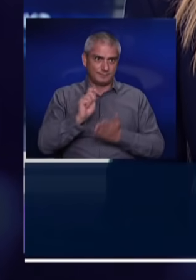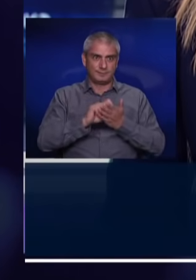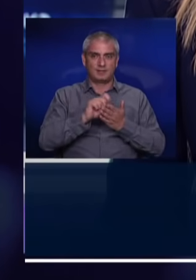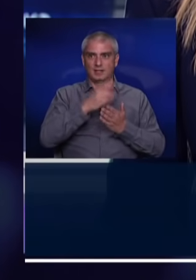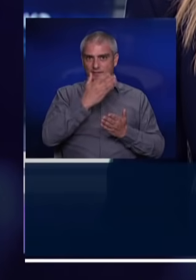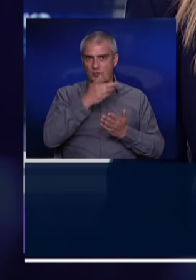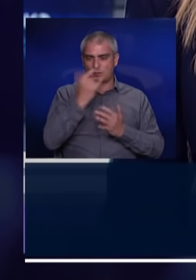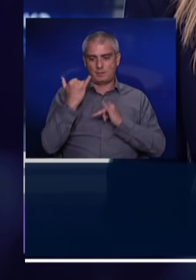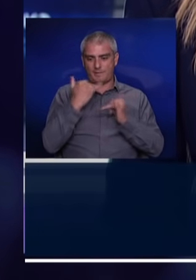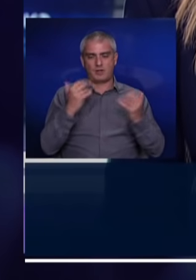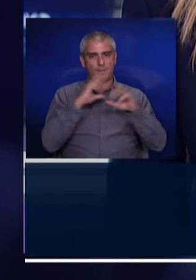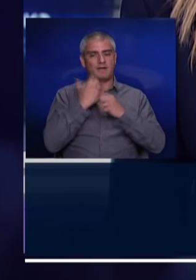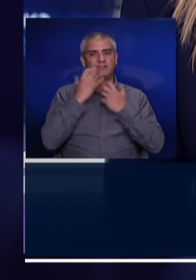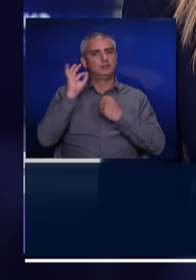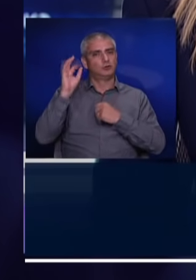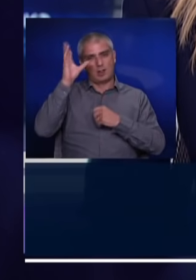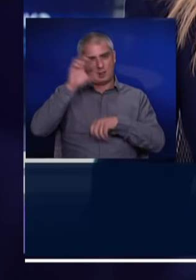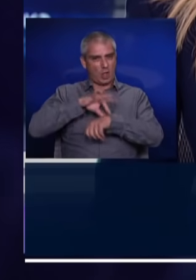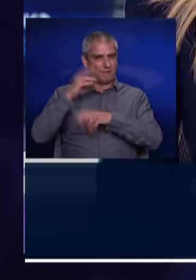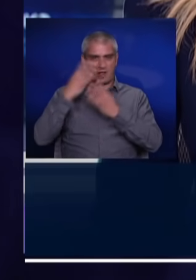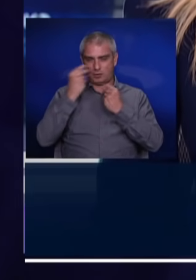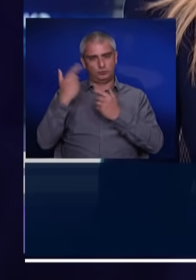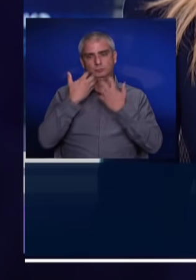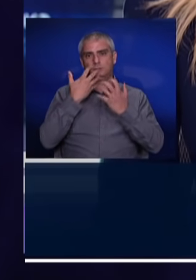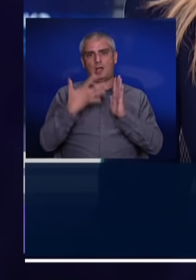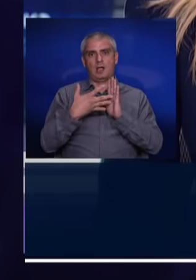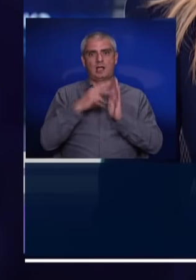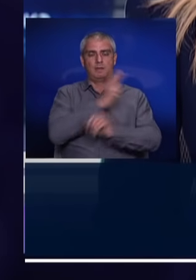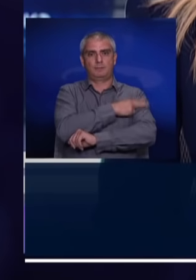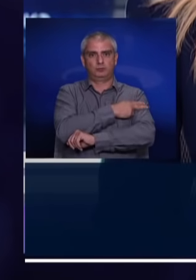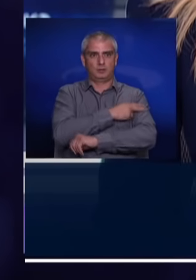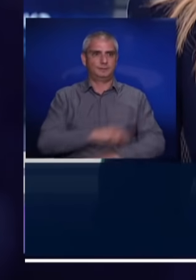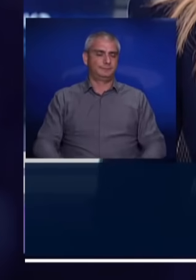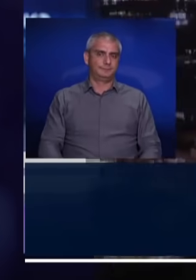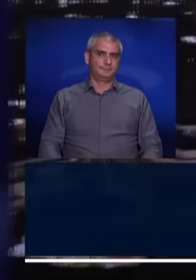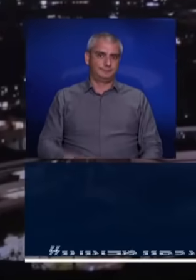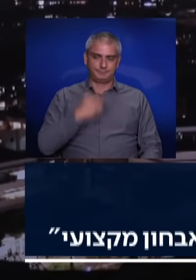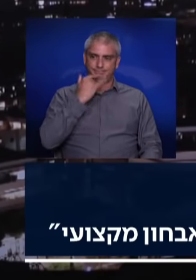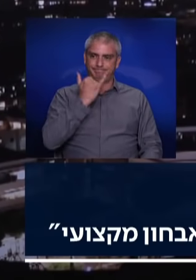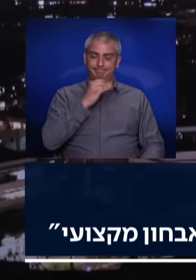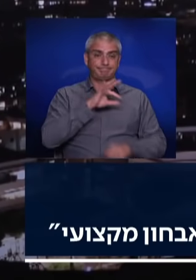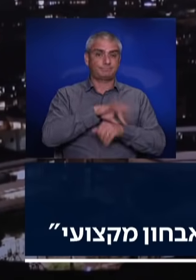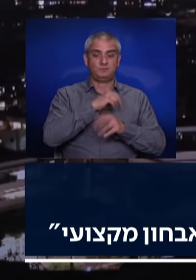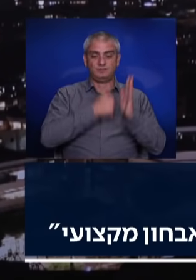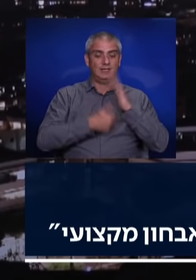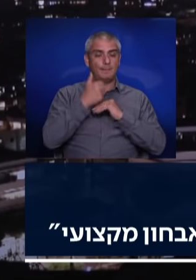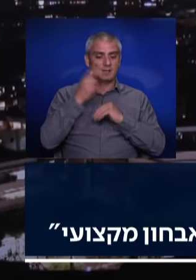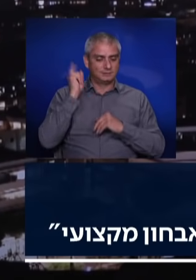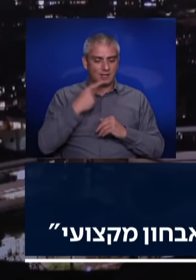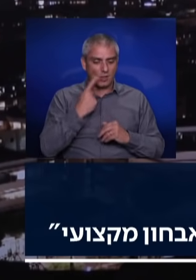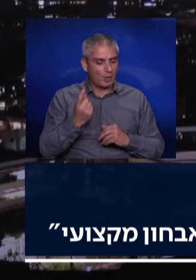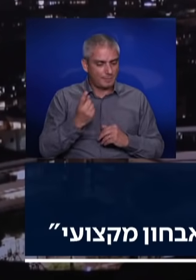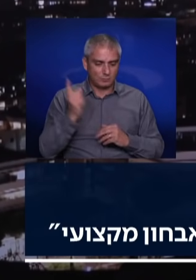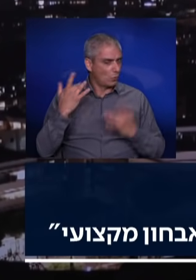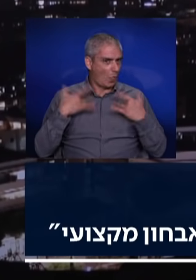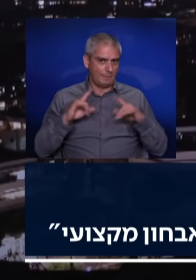כתבנו אותה מביא הערב את גרסתו של החשוד כפי שמסר בחקירה במשטרה. נכון, הרופא הבכיר מיכל צריך לומר לא